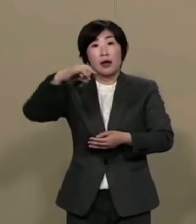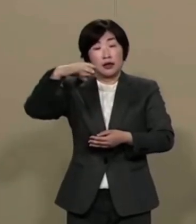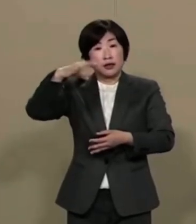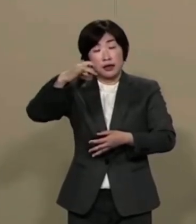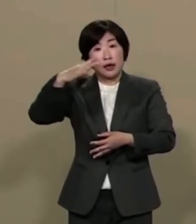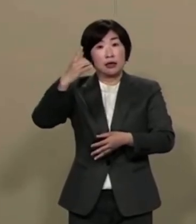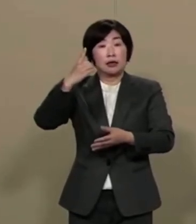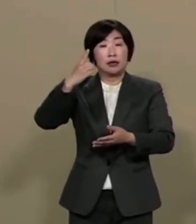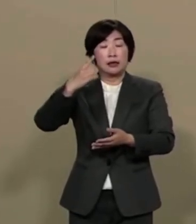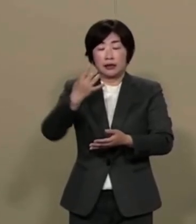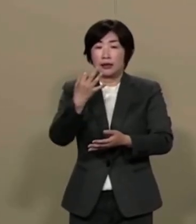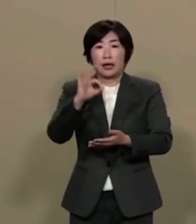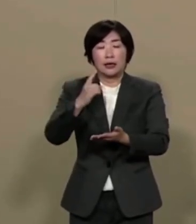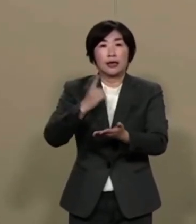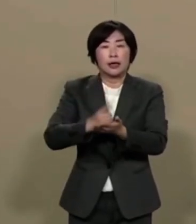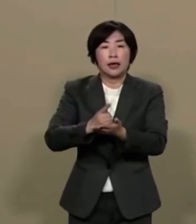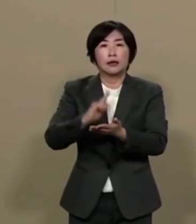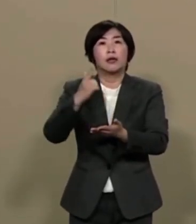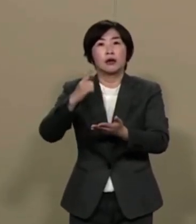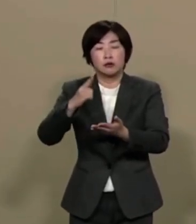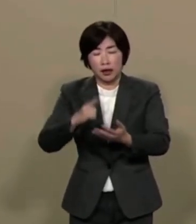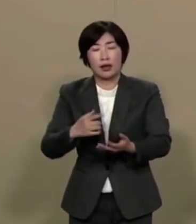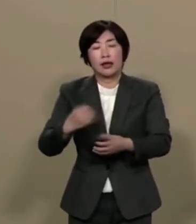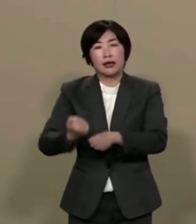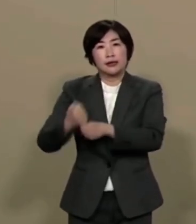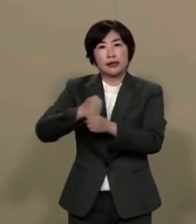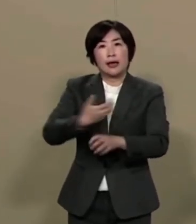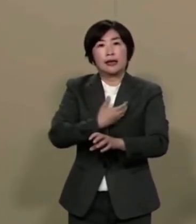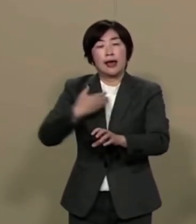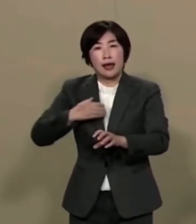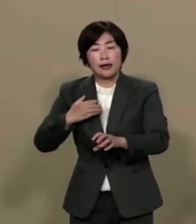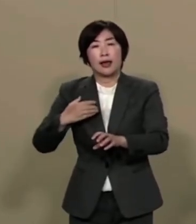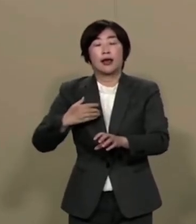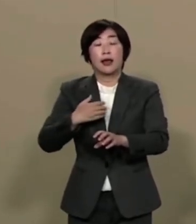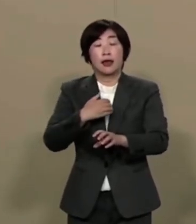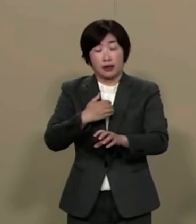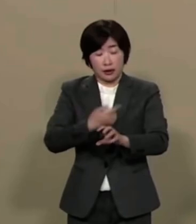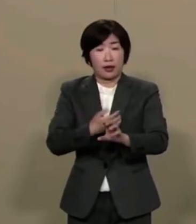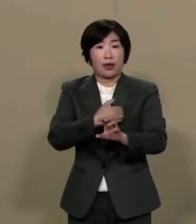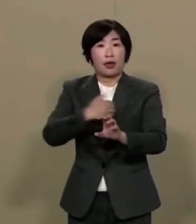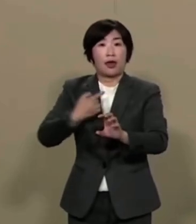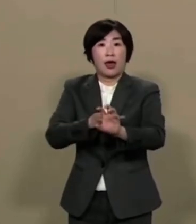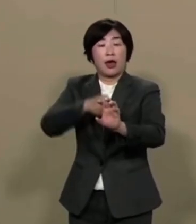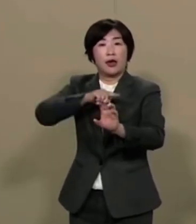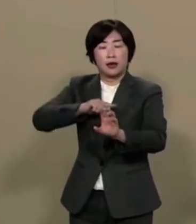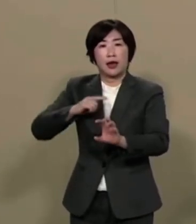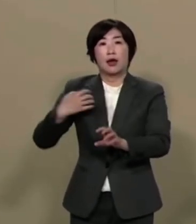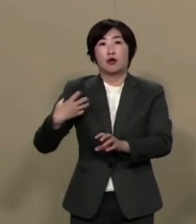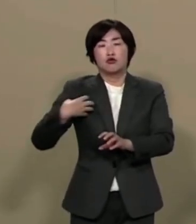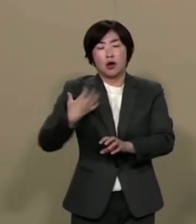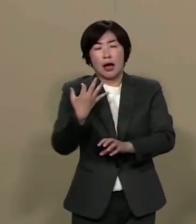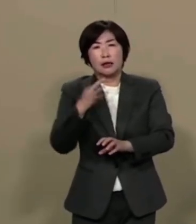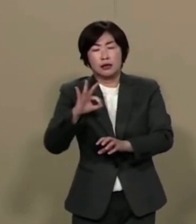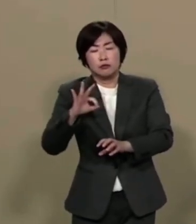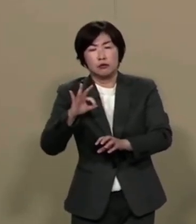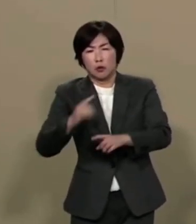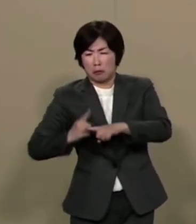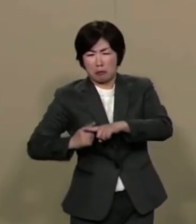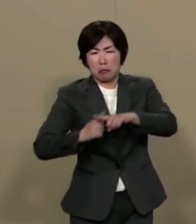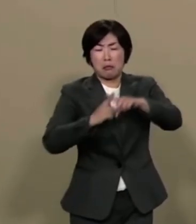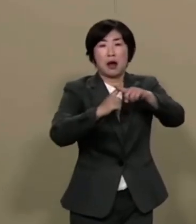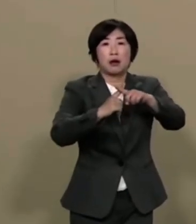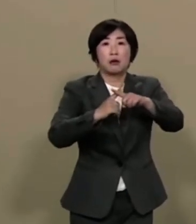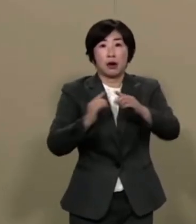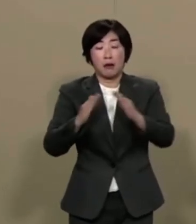てそこに再不可金というものが載ってきて私たちの月々の負担というのが重くなっていますそしてこれはご